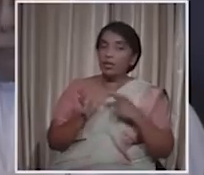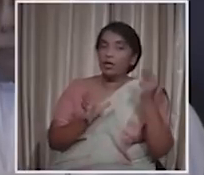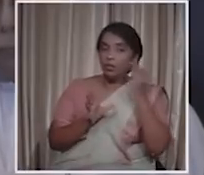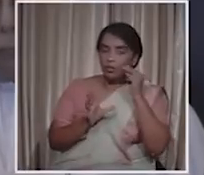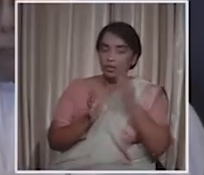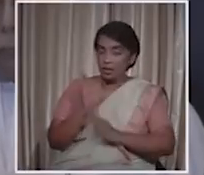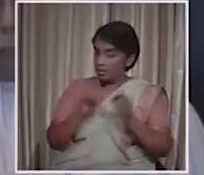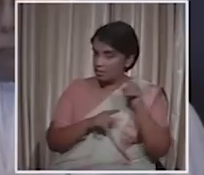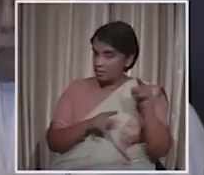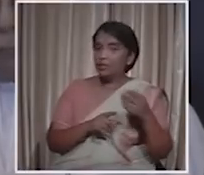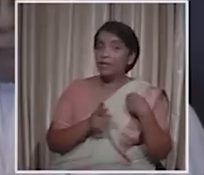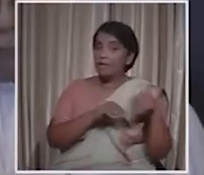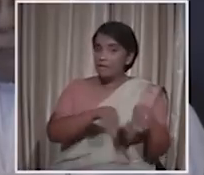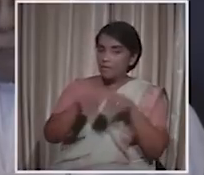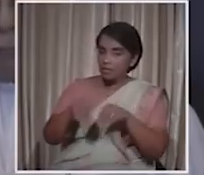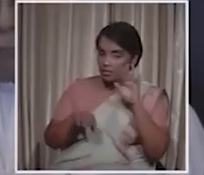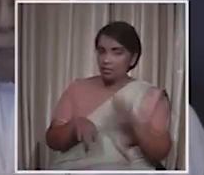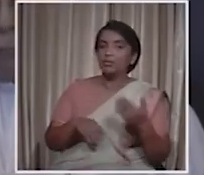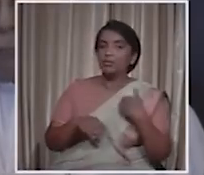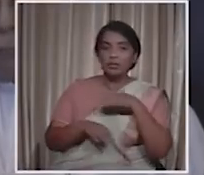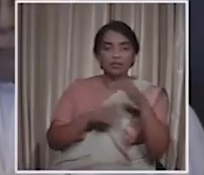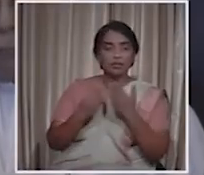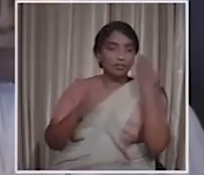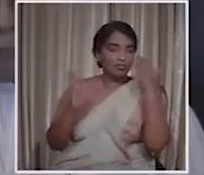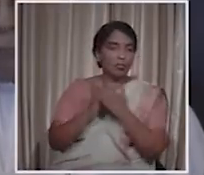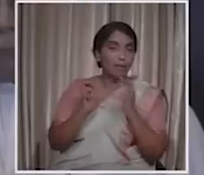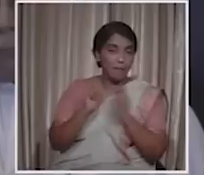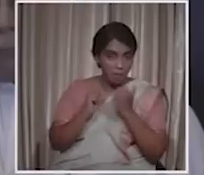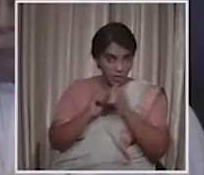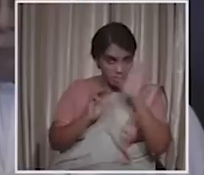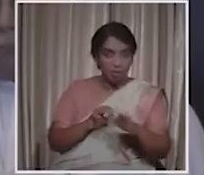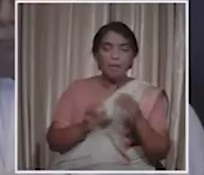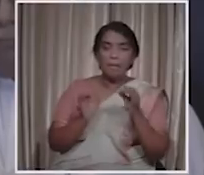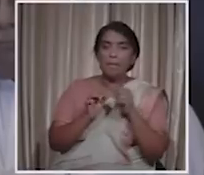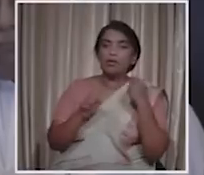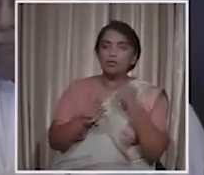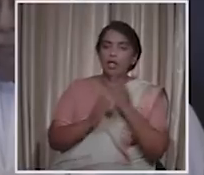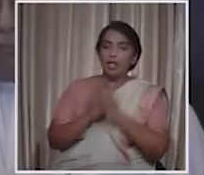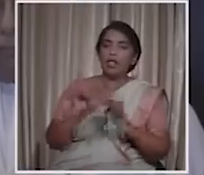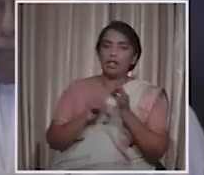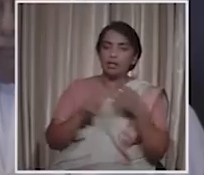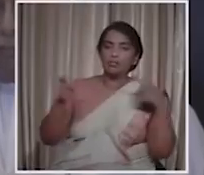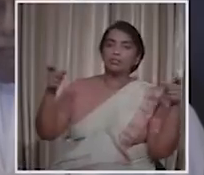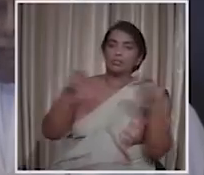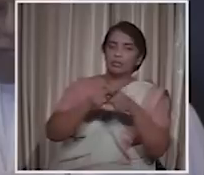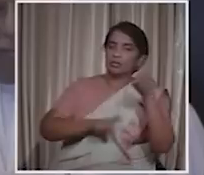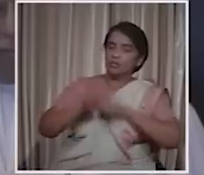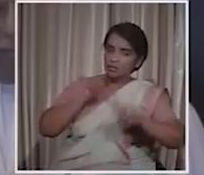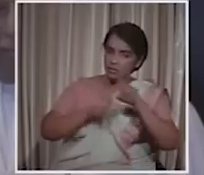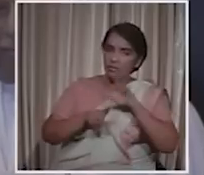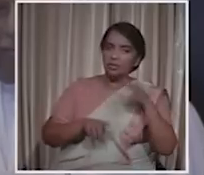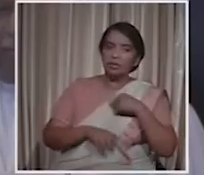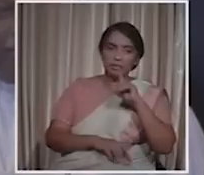දිසානායක මන්ත්‍රීතුමාට වගා කිරීම සඳහා ඉඩම් පිළිබඳ ගැටලුවක් ඇතිනම් බන්දුල ගුණවර්ධන ඇමතිතුමන් සමග සාකච්ඡා කරන ලෙස